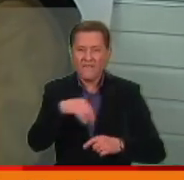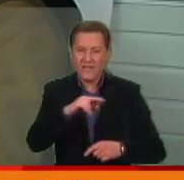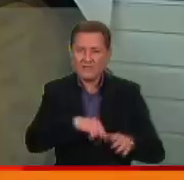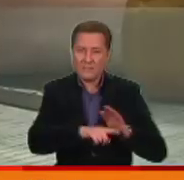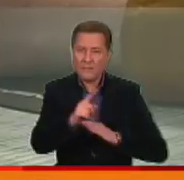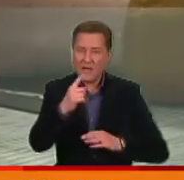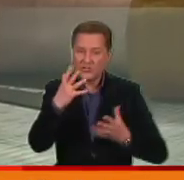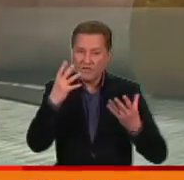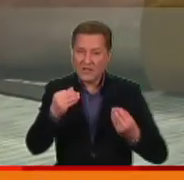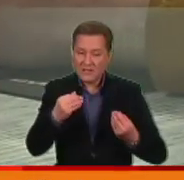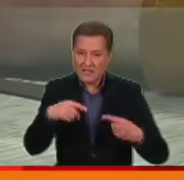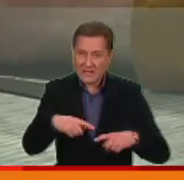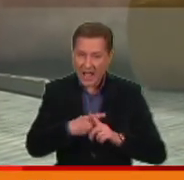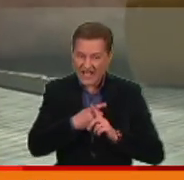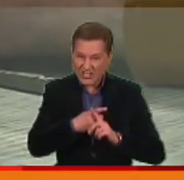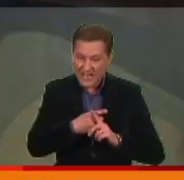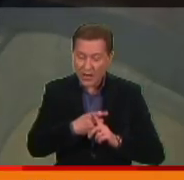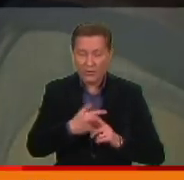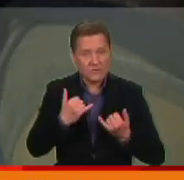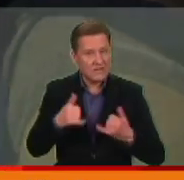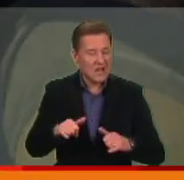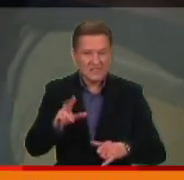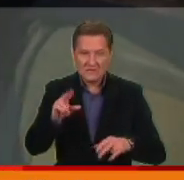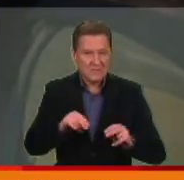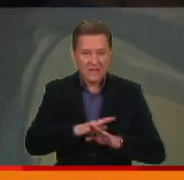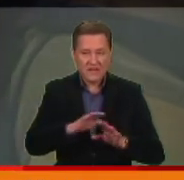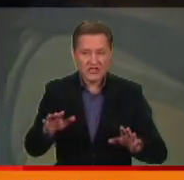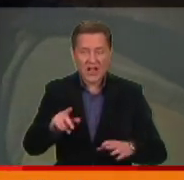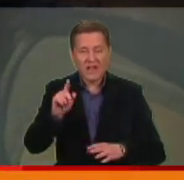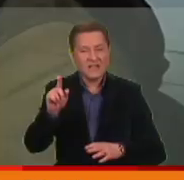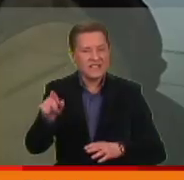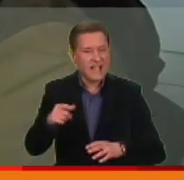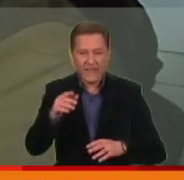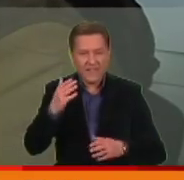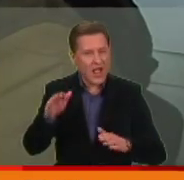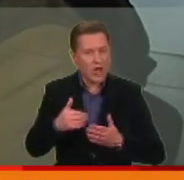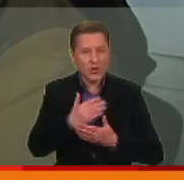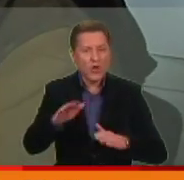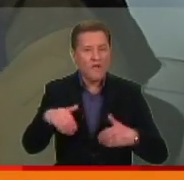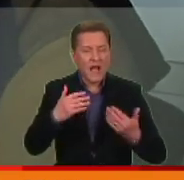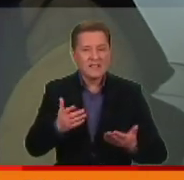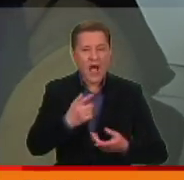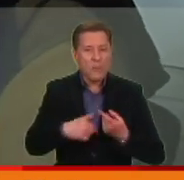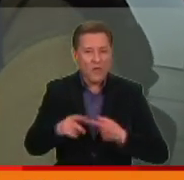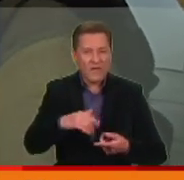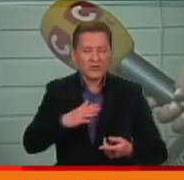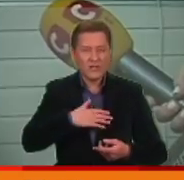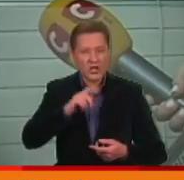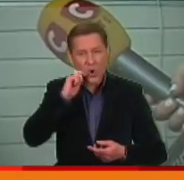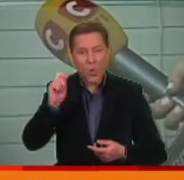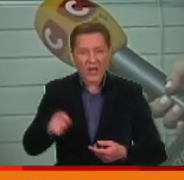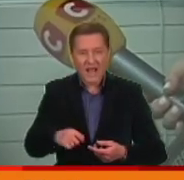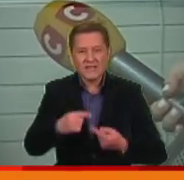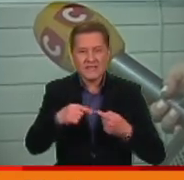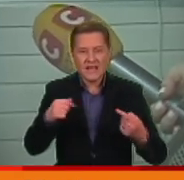дня. Дивацтвом екобудівництва ніколи не вважав. Каже, то радше не новації, а повернення до наших українських джерел.